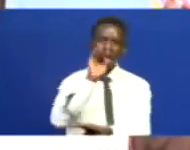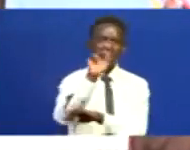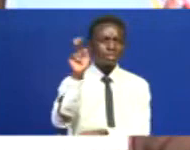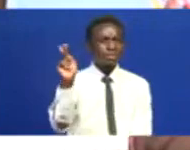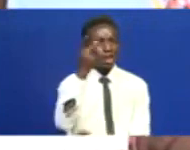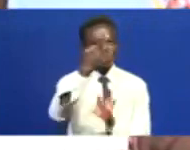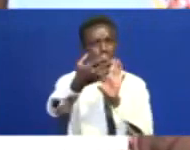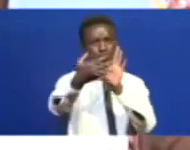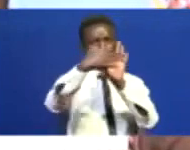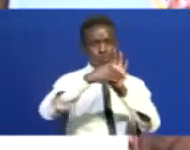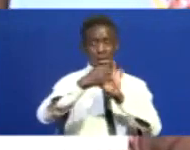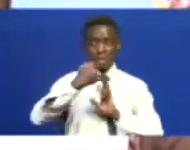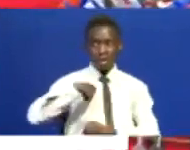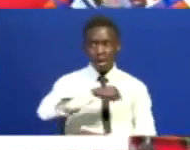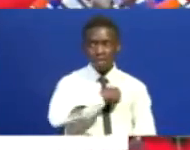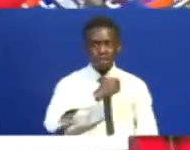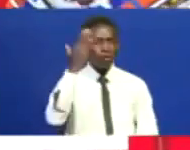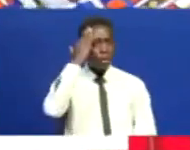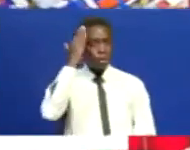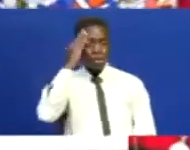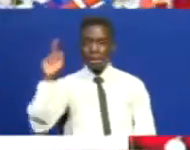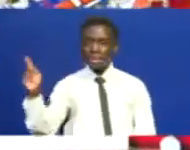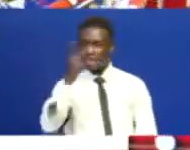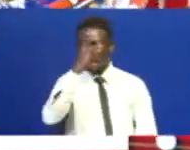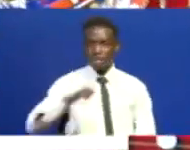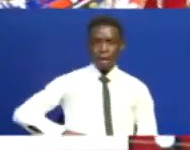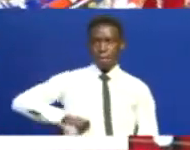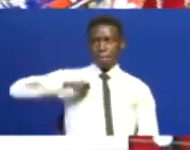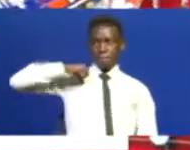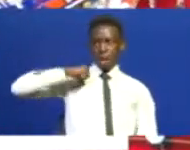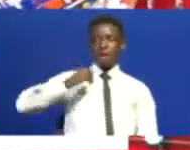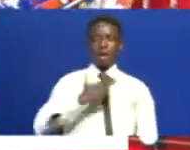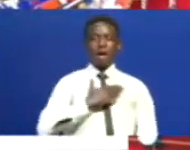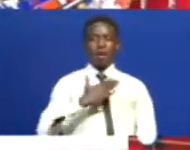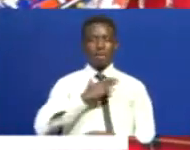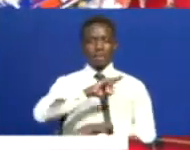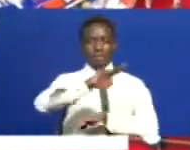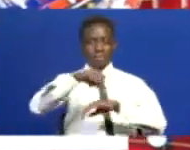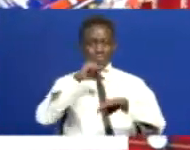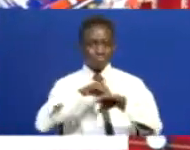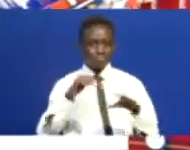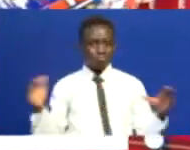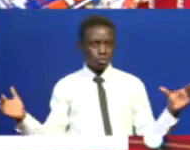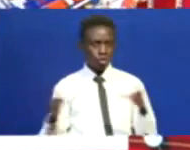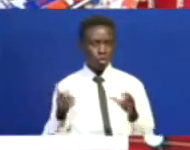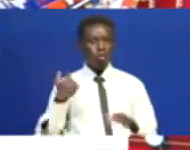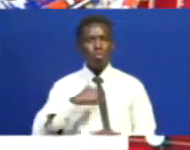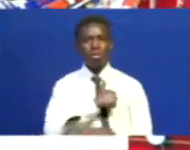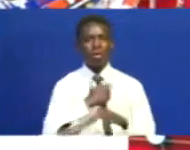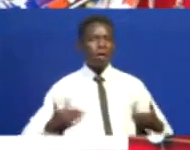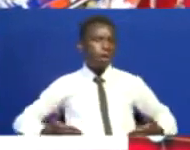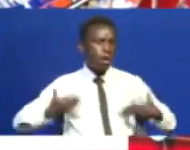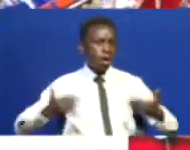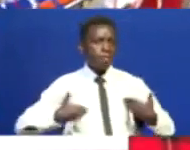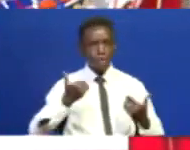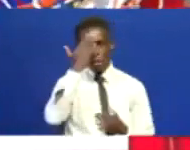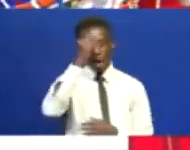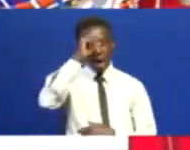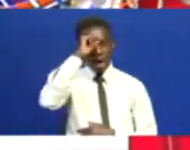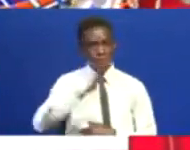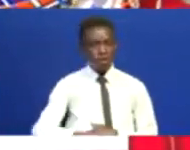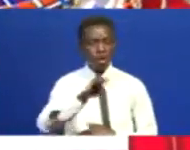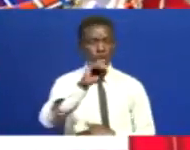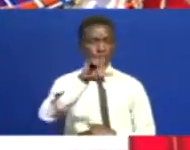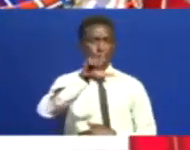tukitambua kwamba taifa la Kenya inajifunia jamii ya maakwa mila yetu, na tuko na furaha kwamba Governor Olentutu na